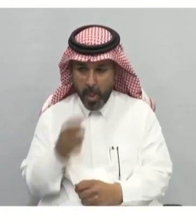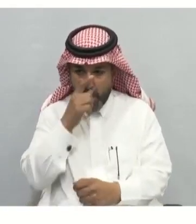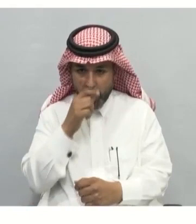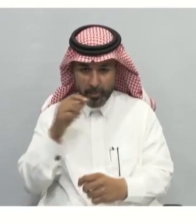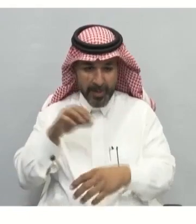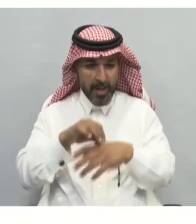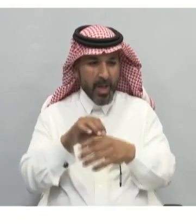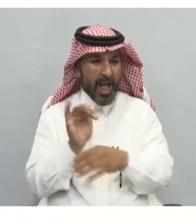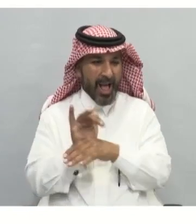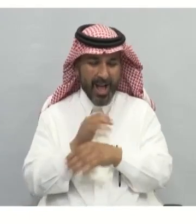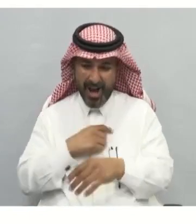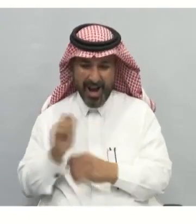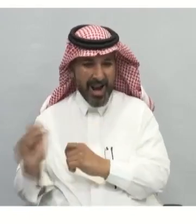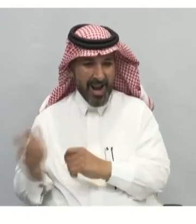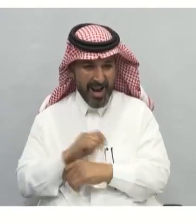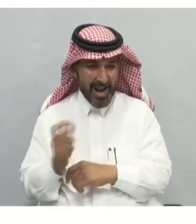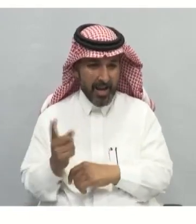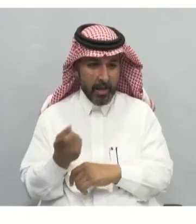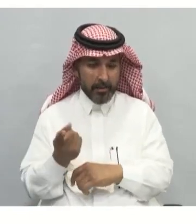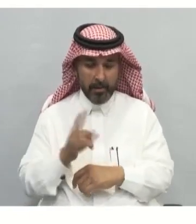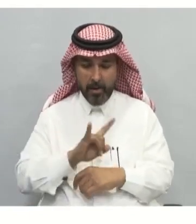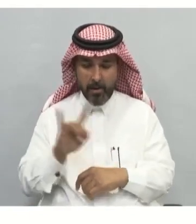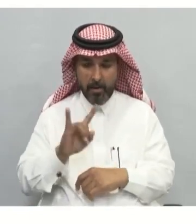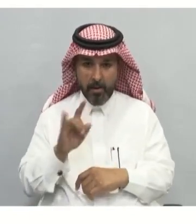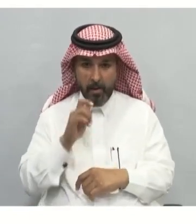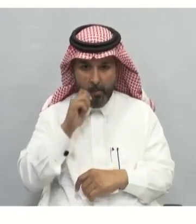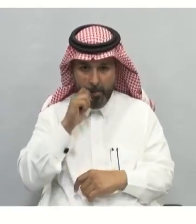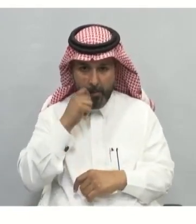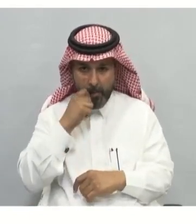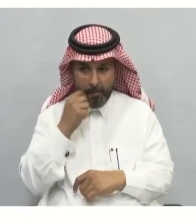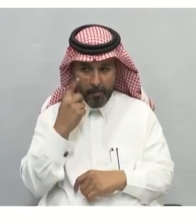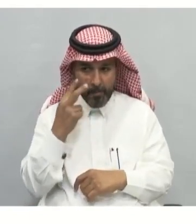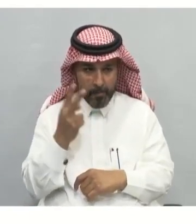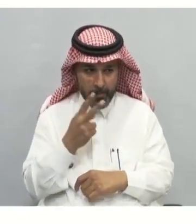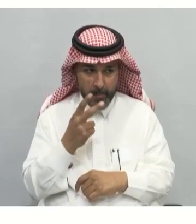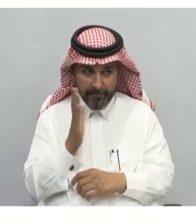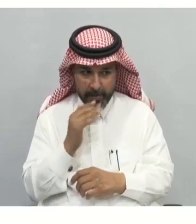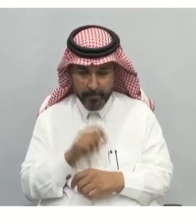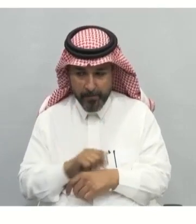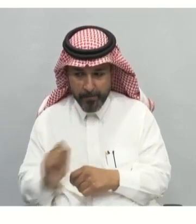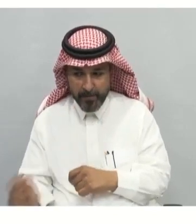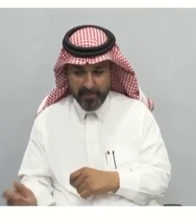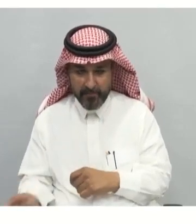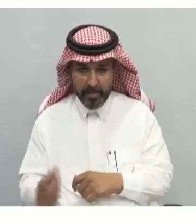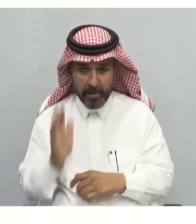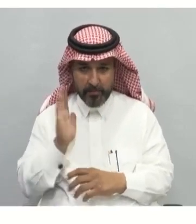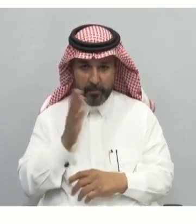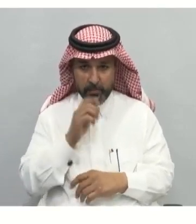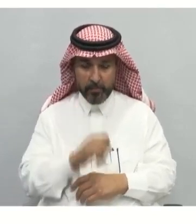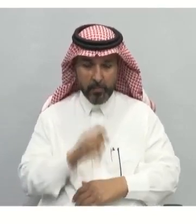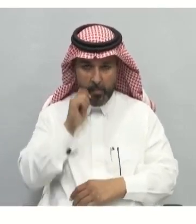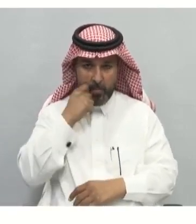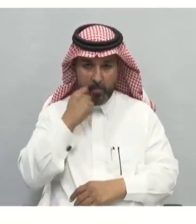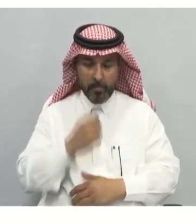اخفى المرء صدقته فلم يخبر بها احدا كان حريا ان يكون في ظل الله يوم